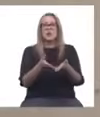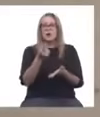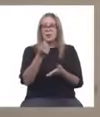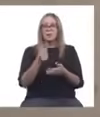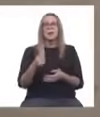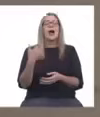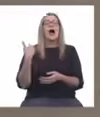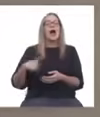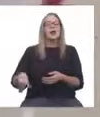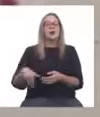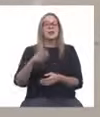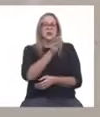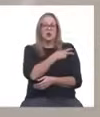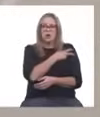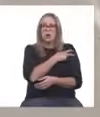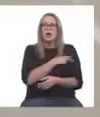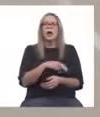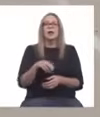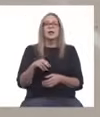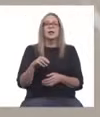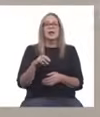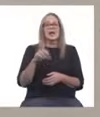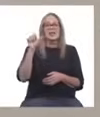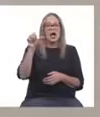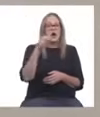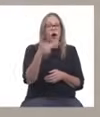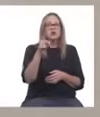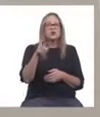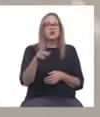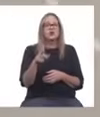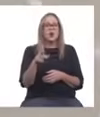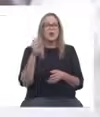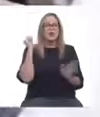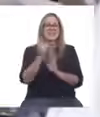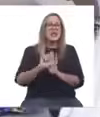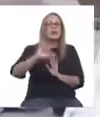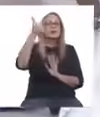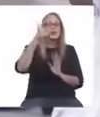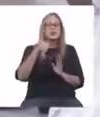השר אליהו ארוש, שנרצח ראשון בקרב בתחנת המשטרה שבסדרות.